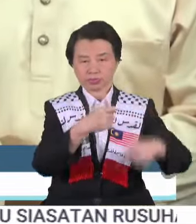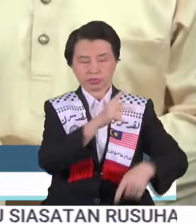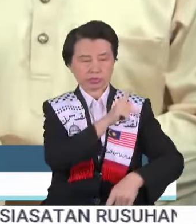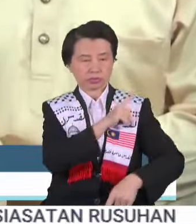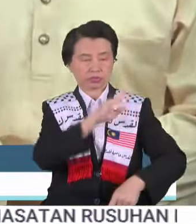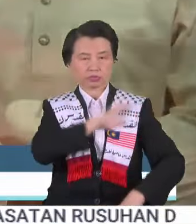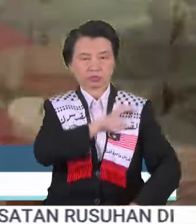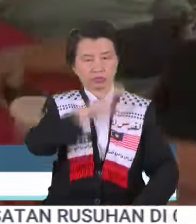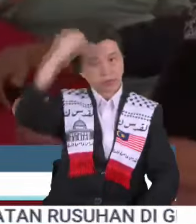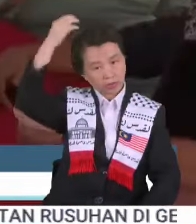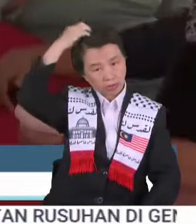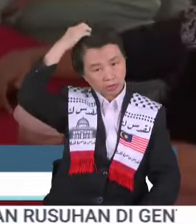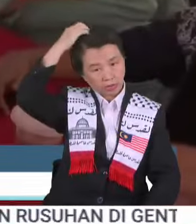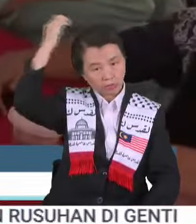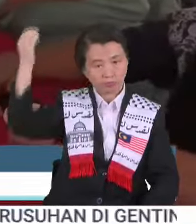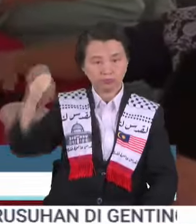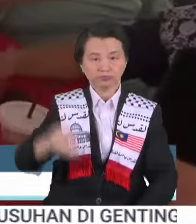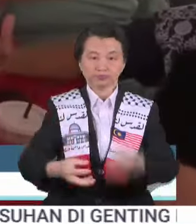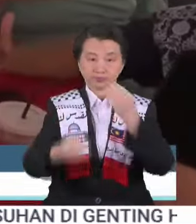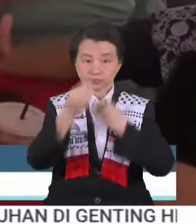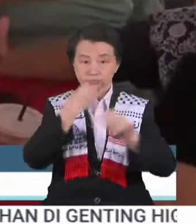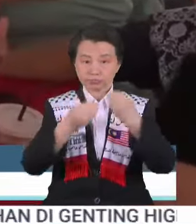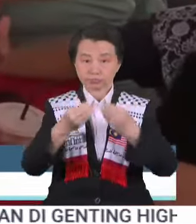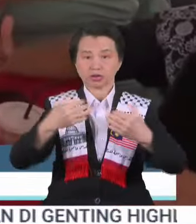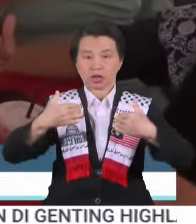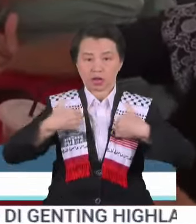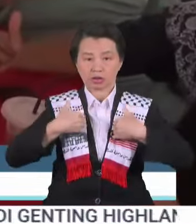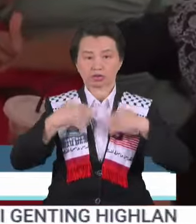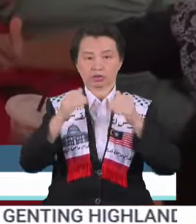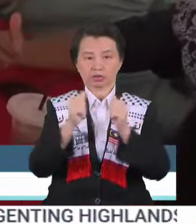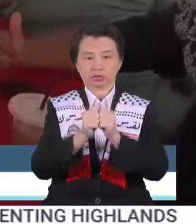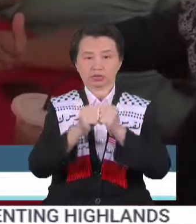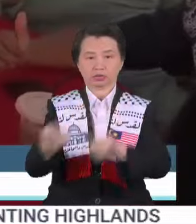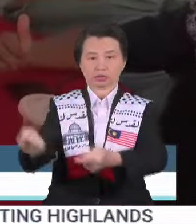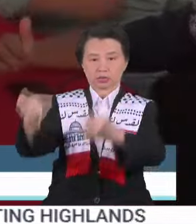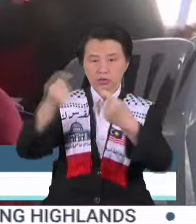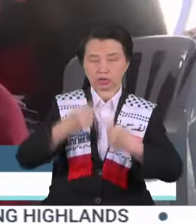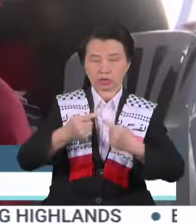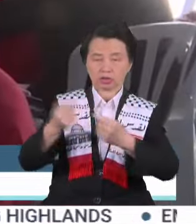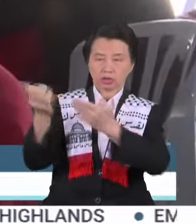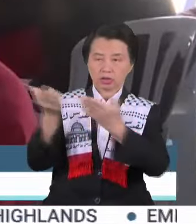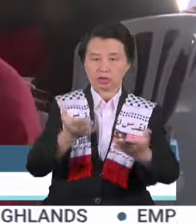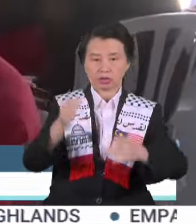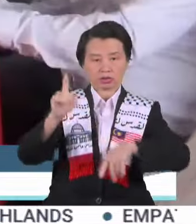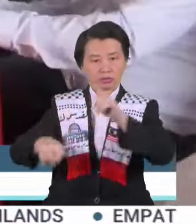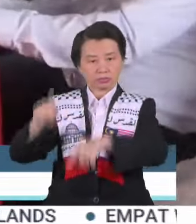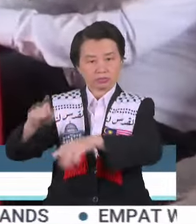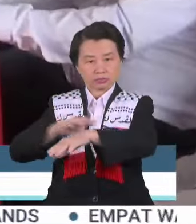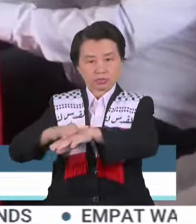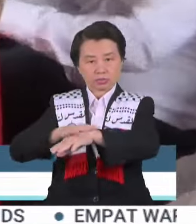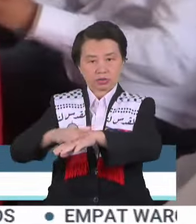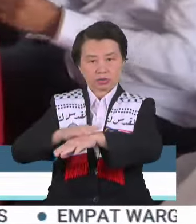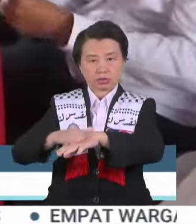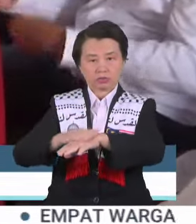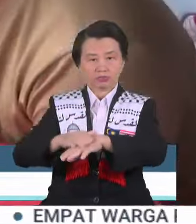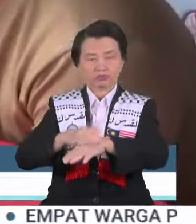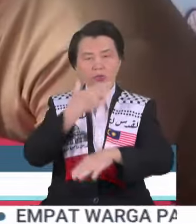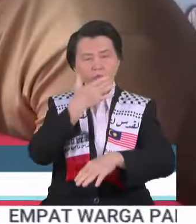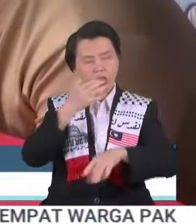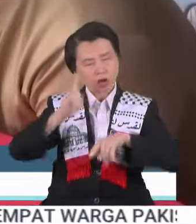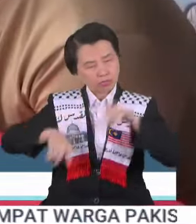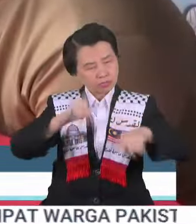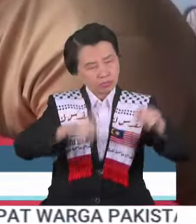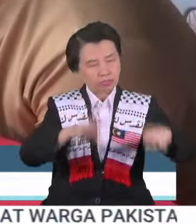Datuk Hussein Omar Khuan. Jamuan turut diserikan dengan kehadiran tetamu pelbagai kaum yang berpakaian berwarna-warni